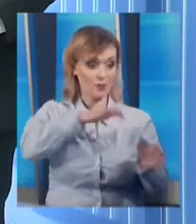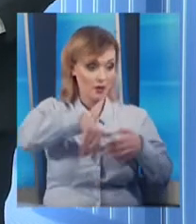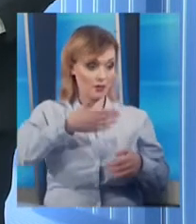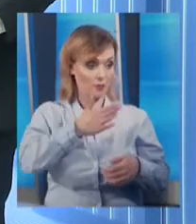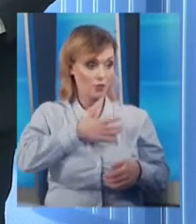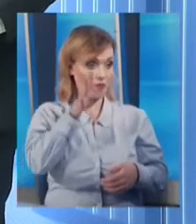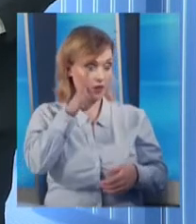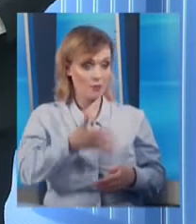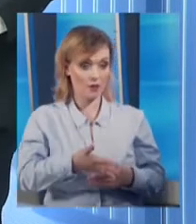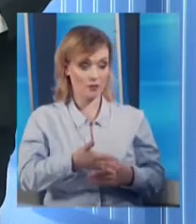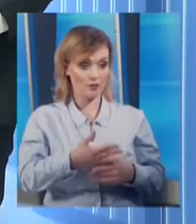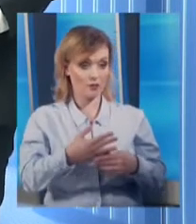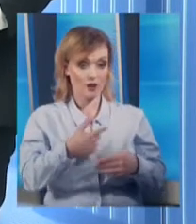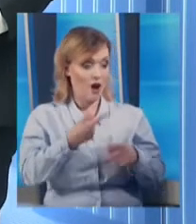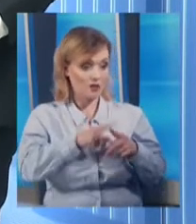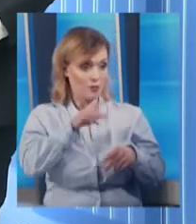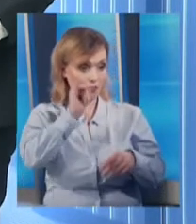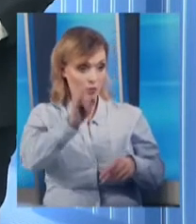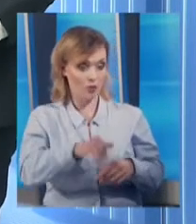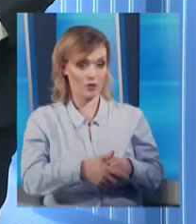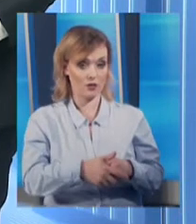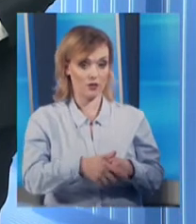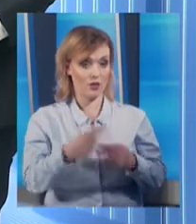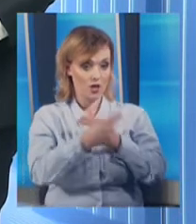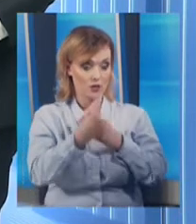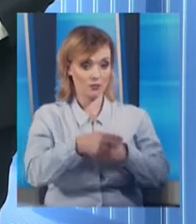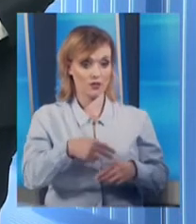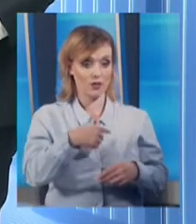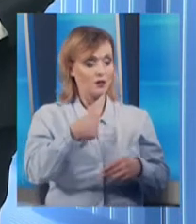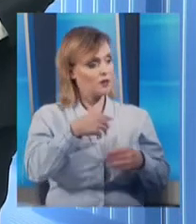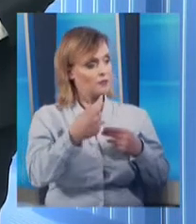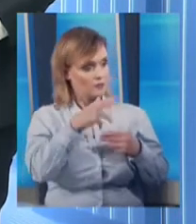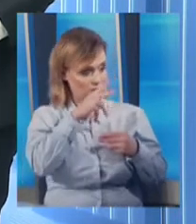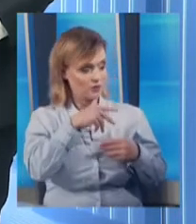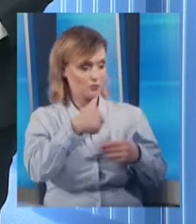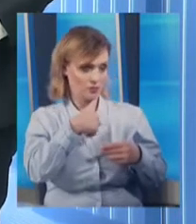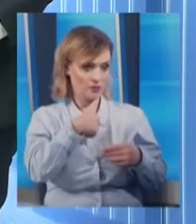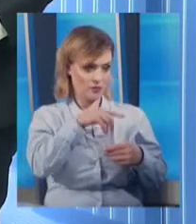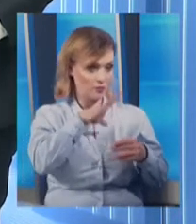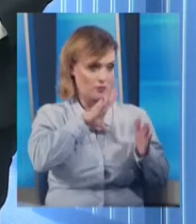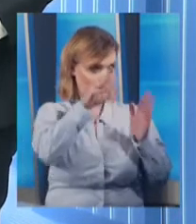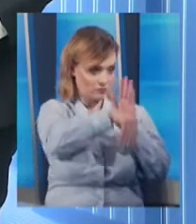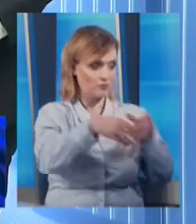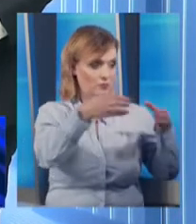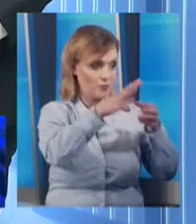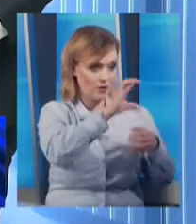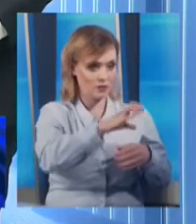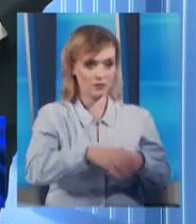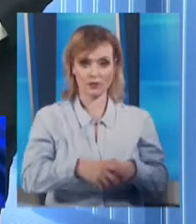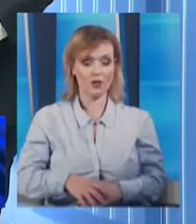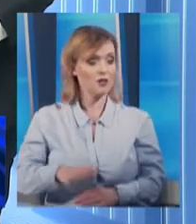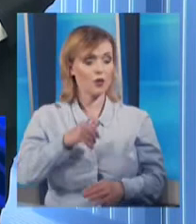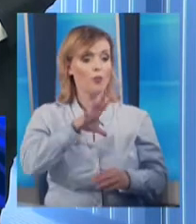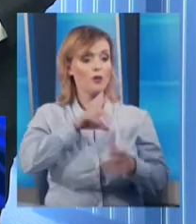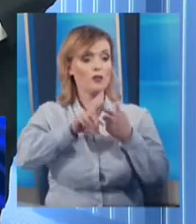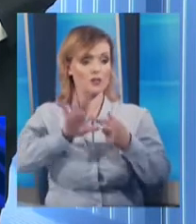Corectați-mă, domnule Grosu. A fost la PAS? Nu, n-a fost la PAS. Da. Este partea societății civile, ca și înțeles. Domnul Ciobanuș, ca